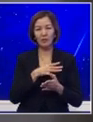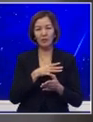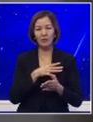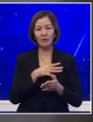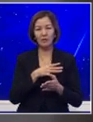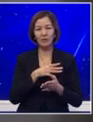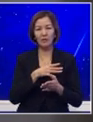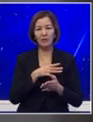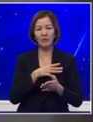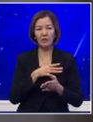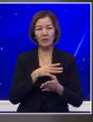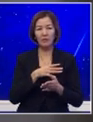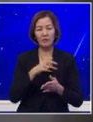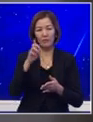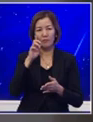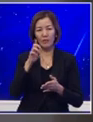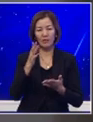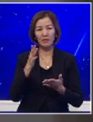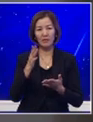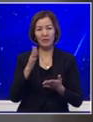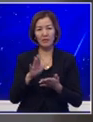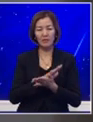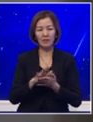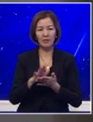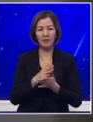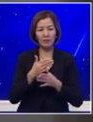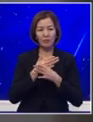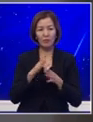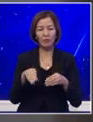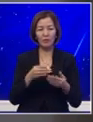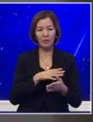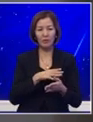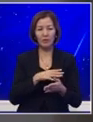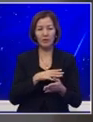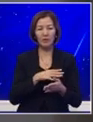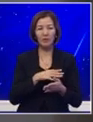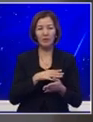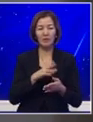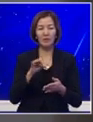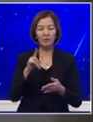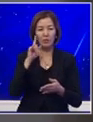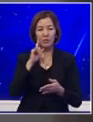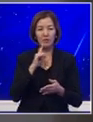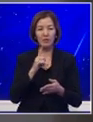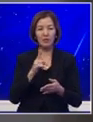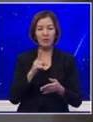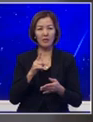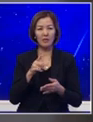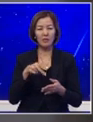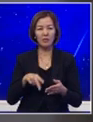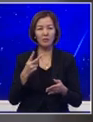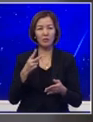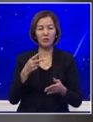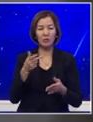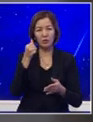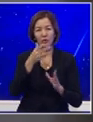аудан бойынша мемлекеттік гранттар бар, 5 миллионға дейінгі гранттар арқылы біздің Еңбекші ауданның өзінен 2022-шінің